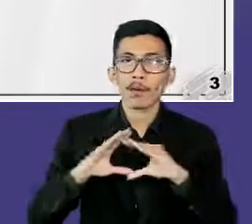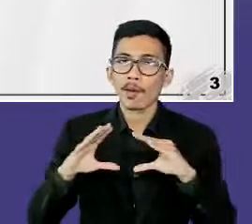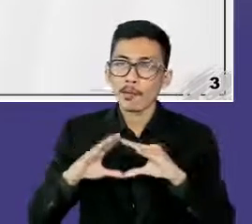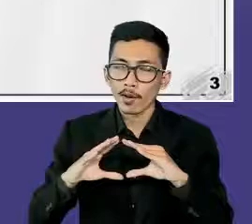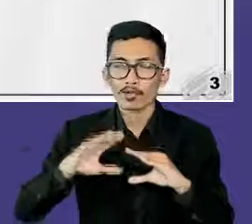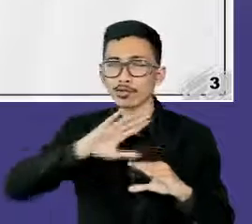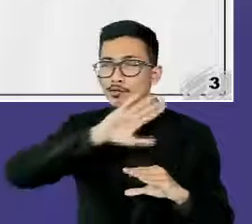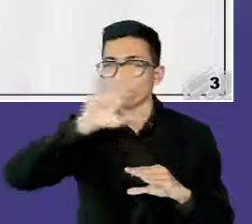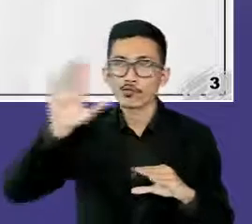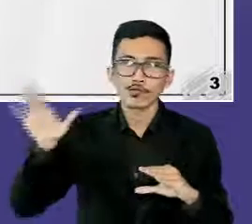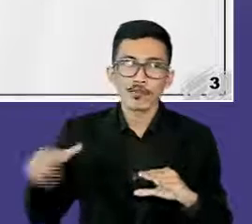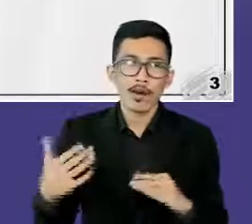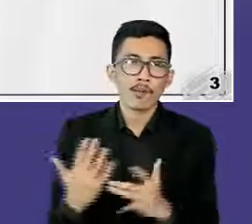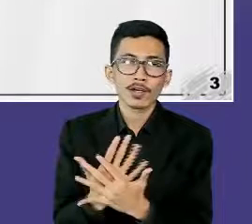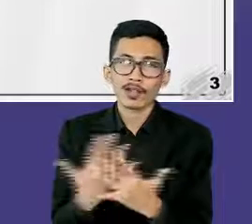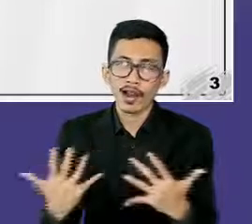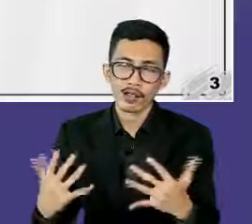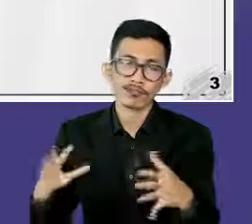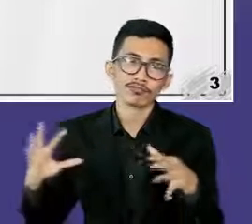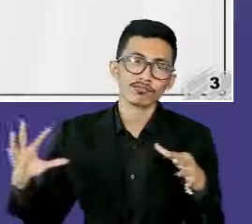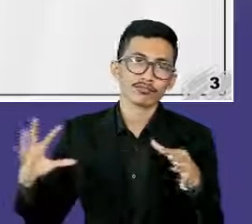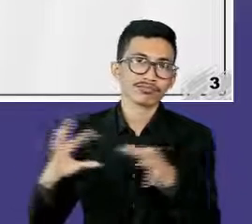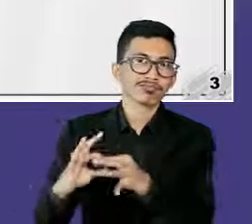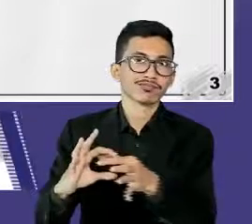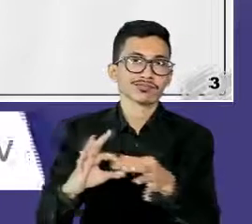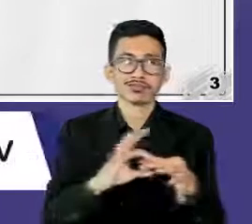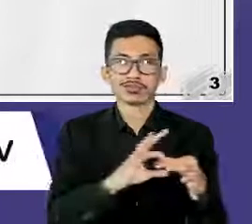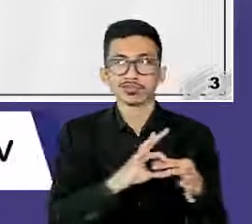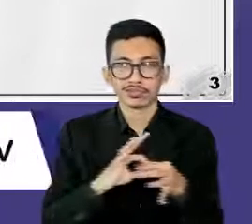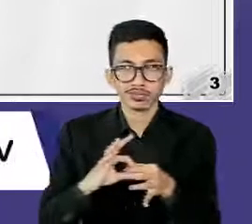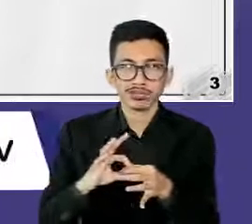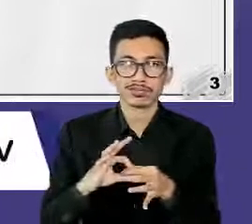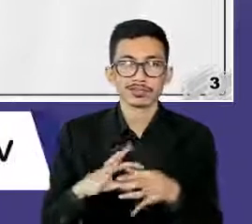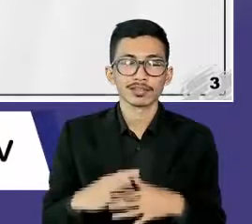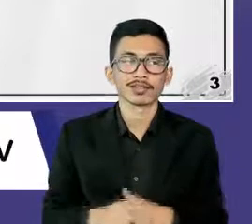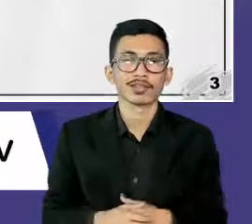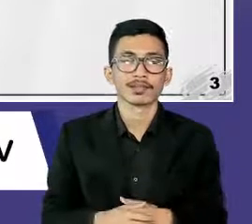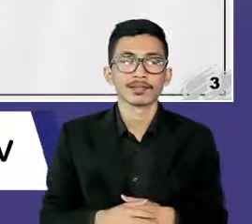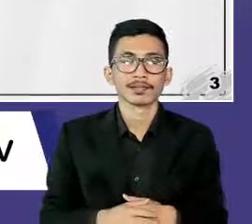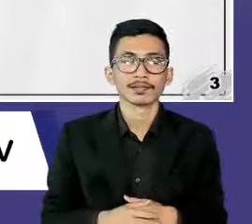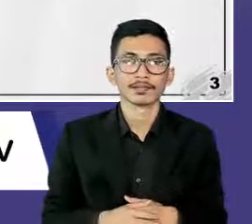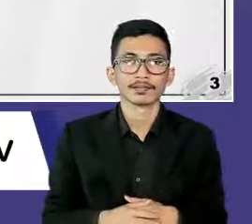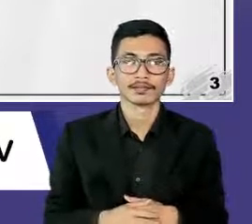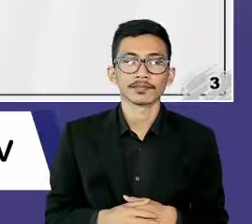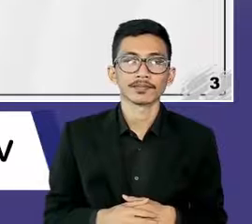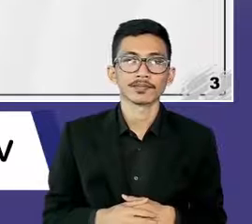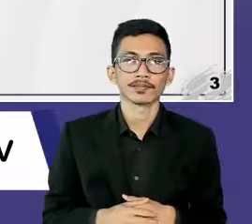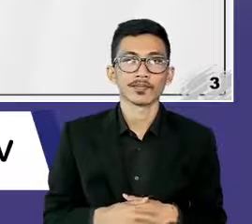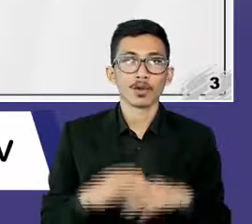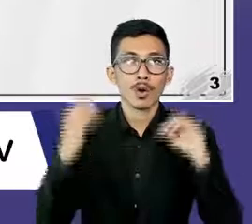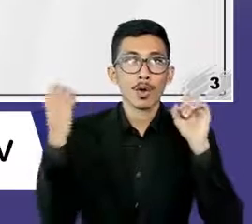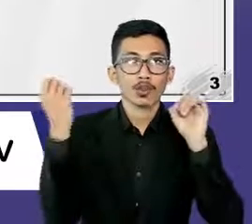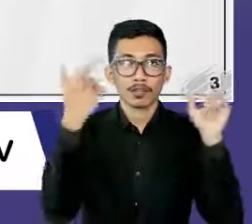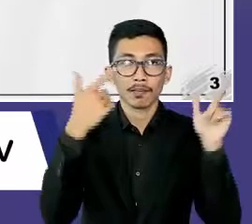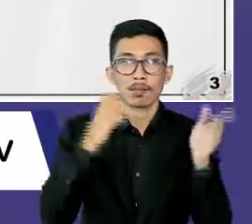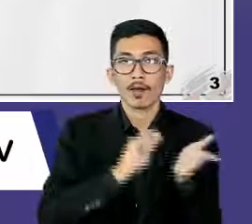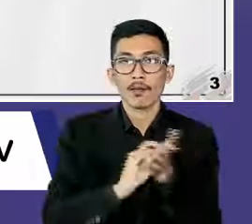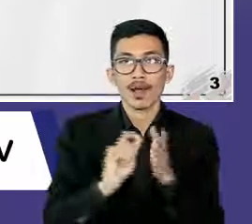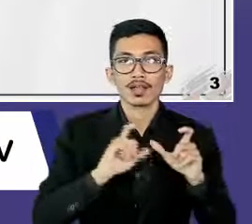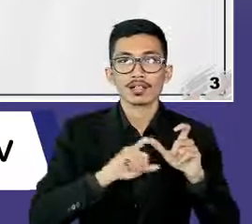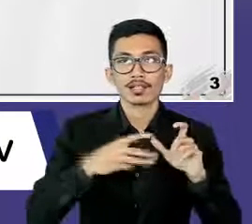dan seluruh komponen masyarakat Saya yakin dengan konsep semesta ini